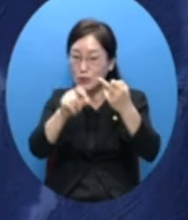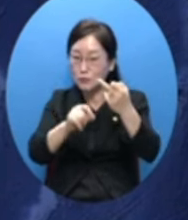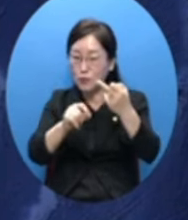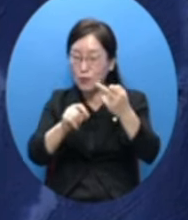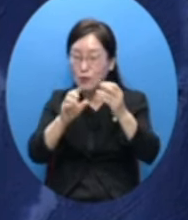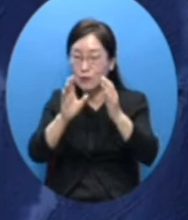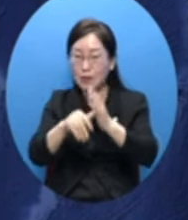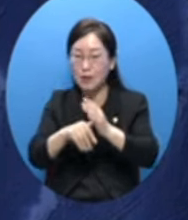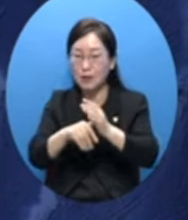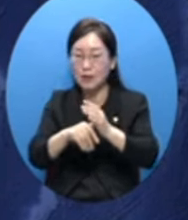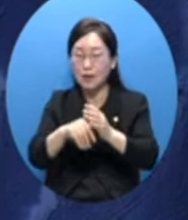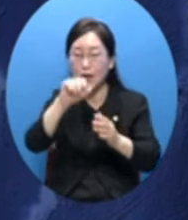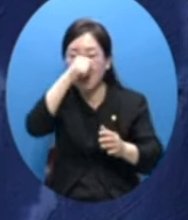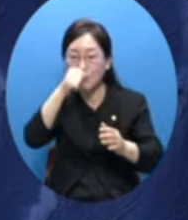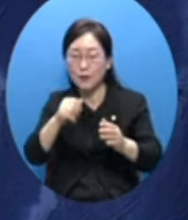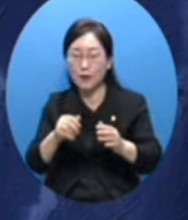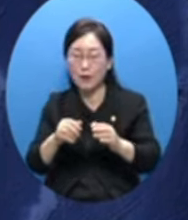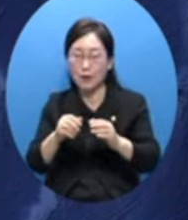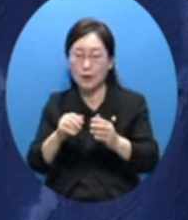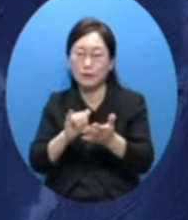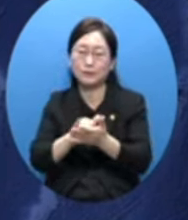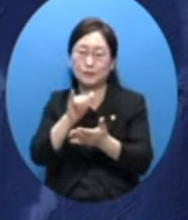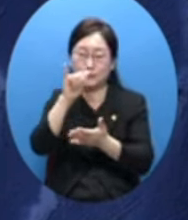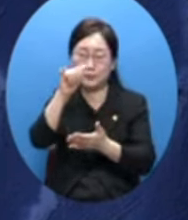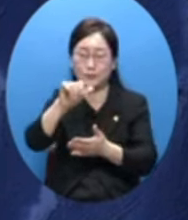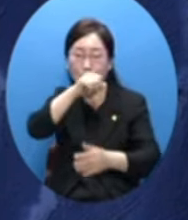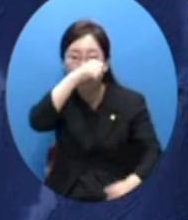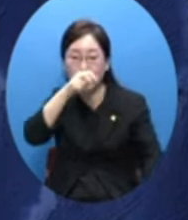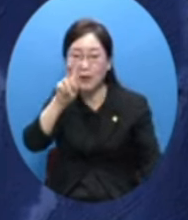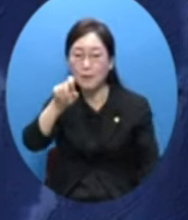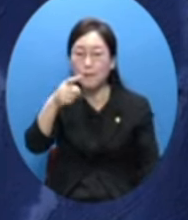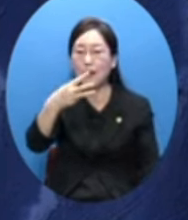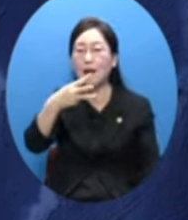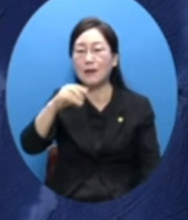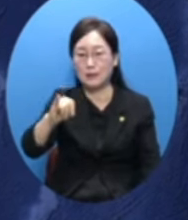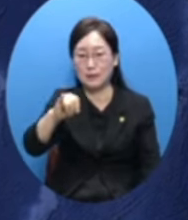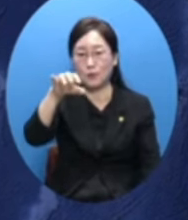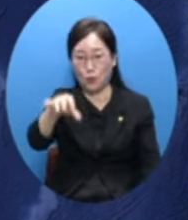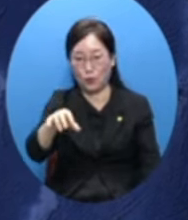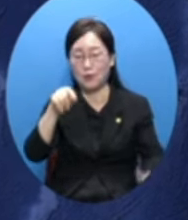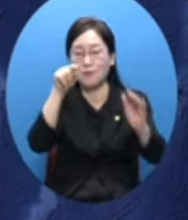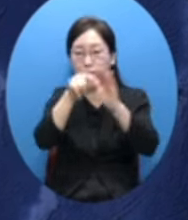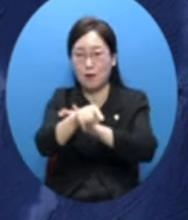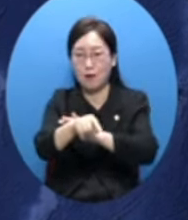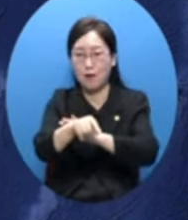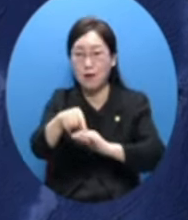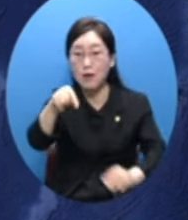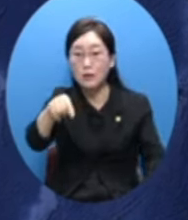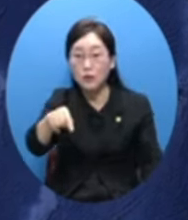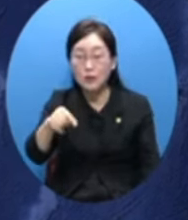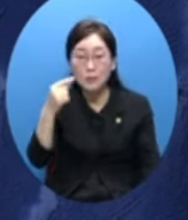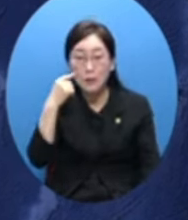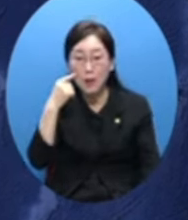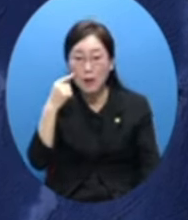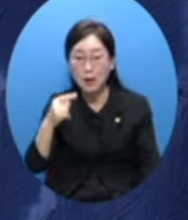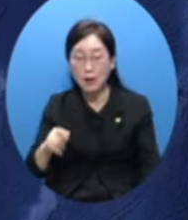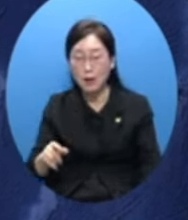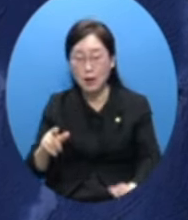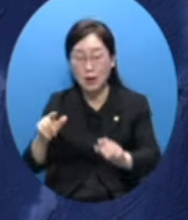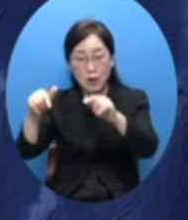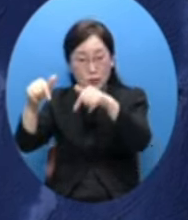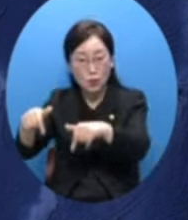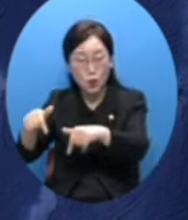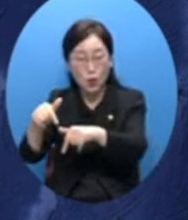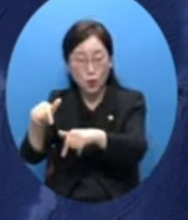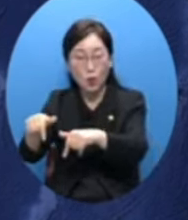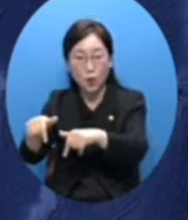그가 파송받은 아프리카 말리는 불어권이었기 때문에 이 아프리카 서부 쪽은 대부분 불란서 영역이기 때문에